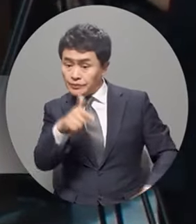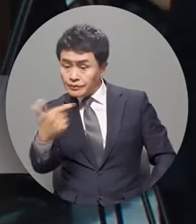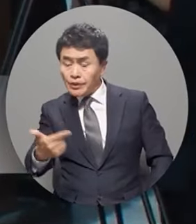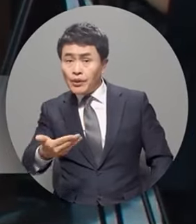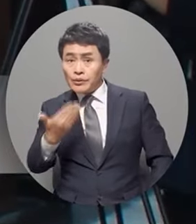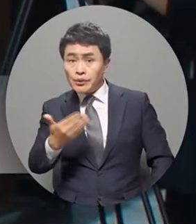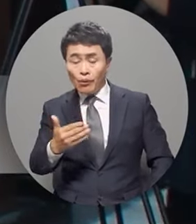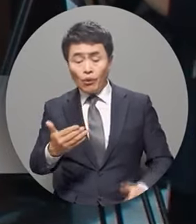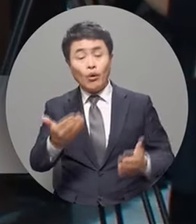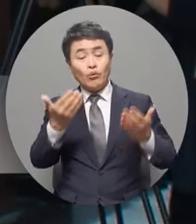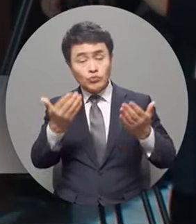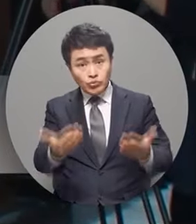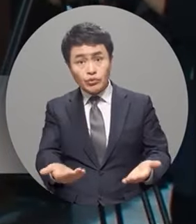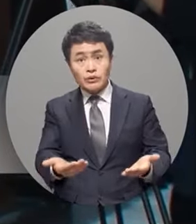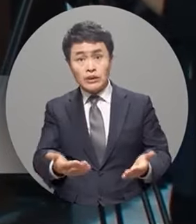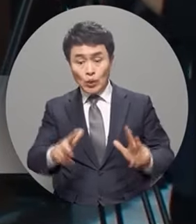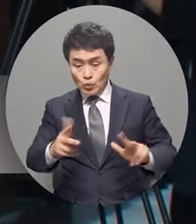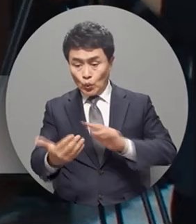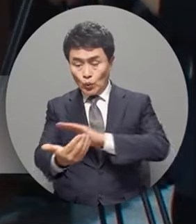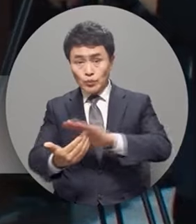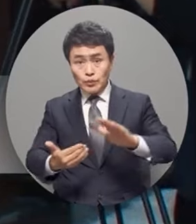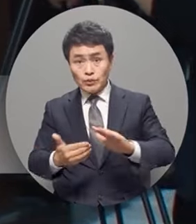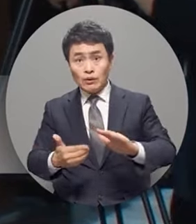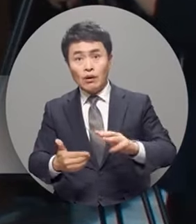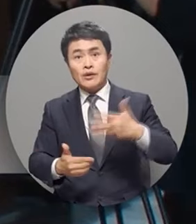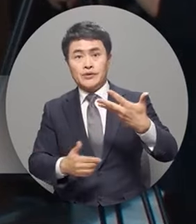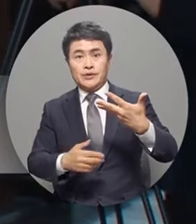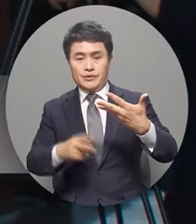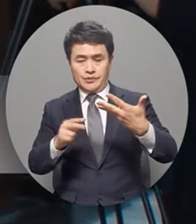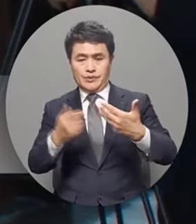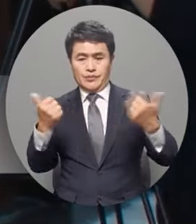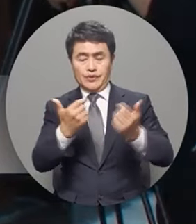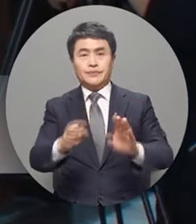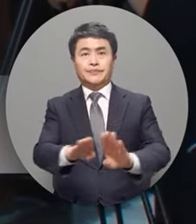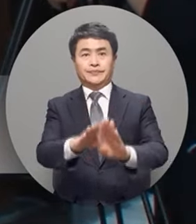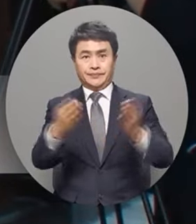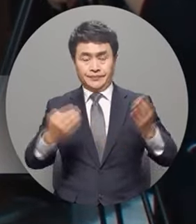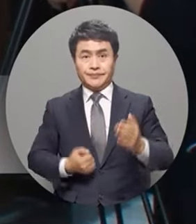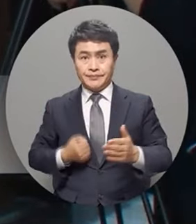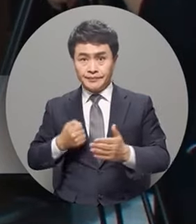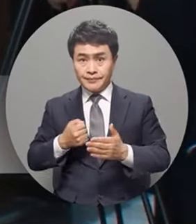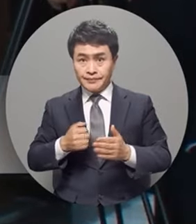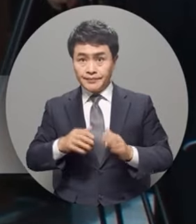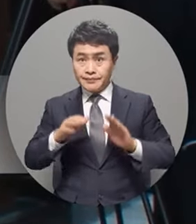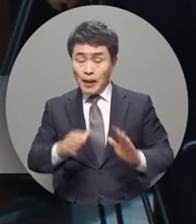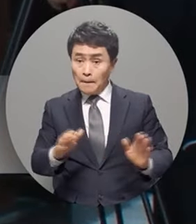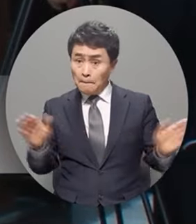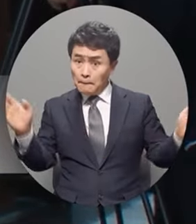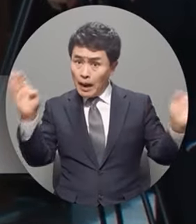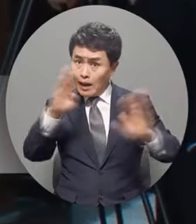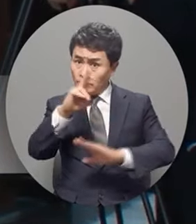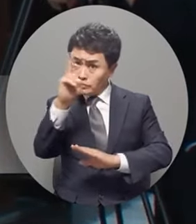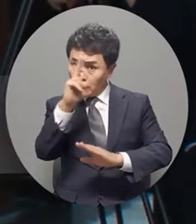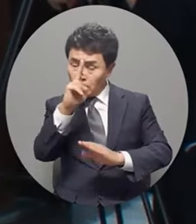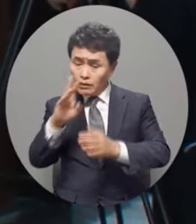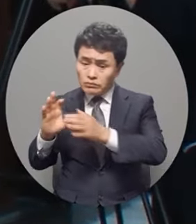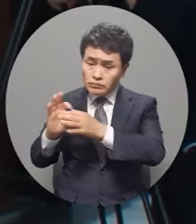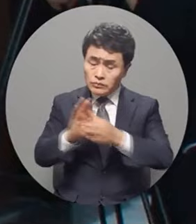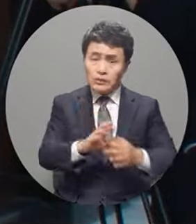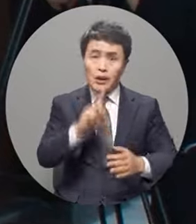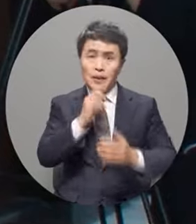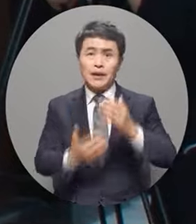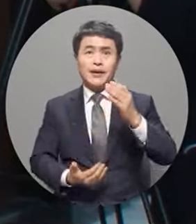위해서 정회를 했었는데요 조금 전인 저녁 8시에 회의를 다시 열기로 했습니다 자정까지 이수 있 전망도